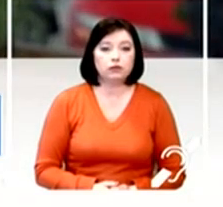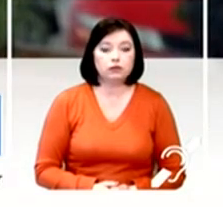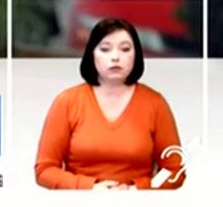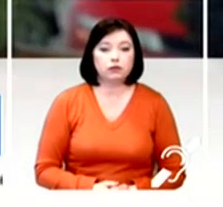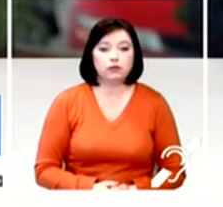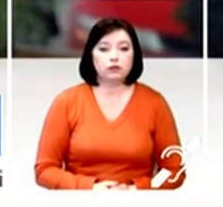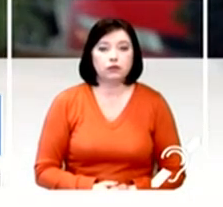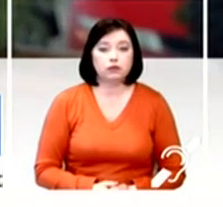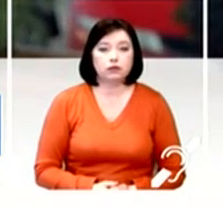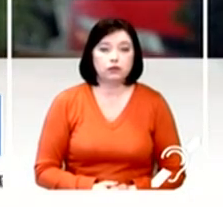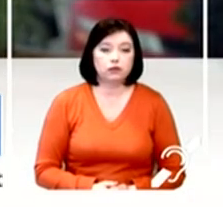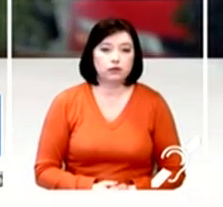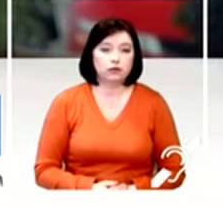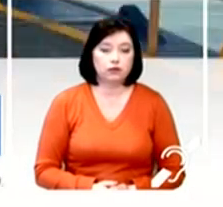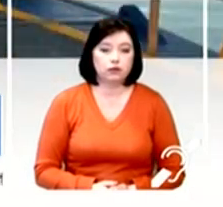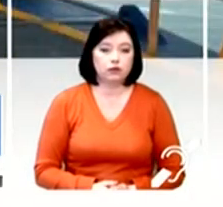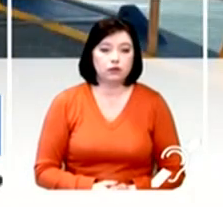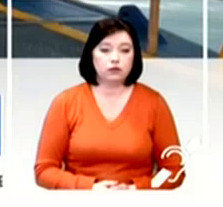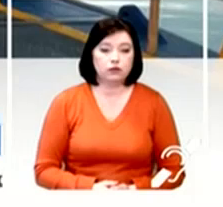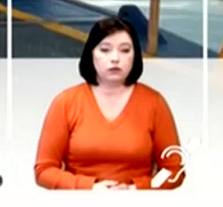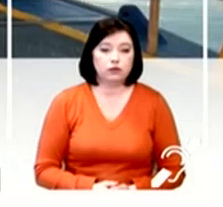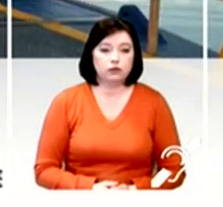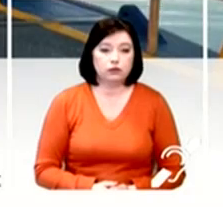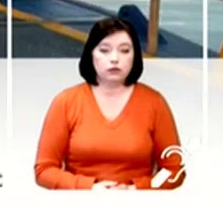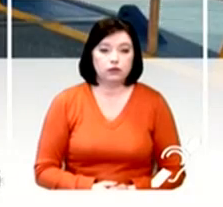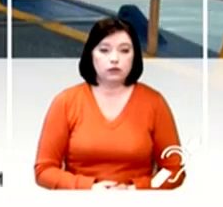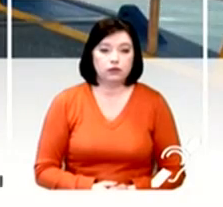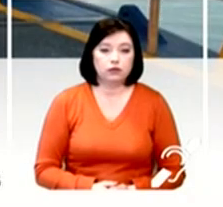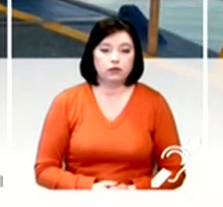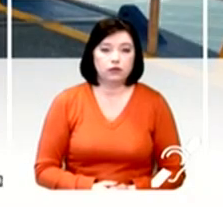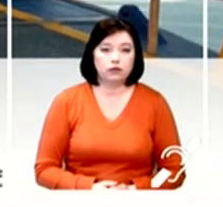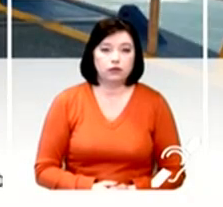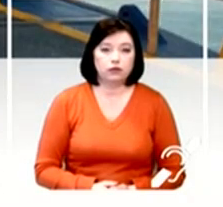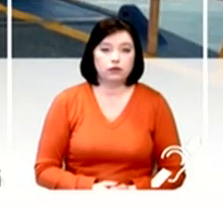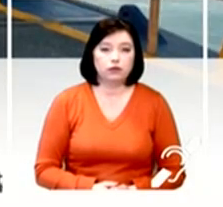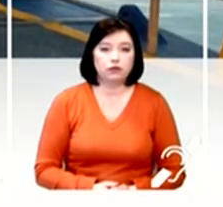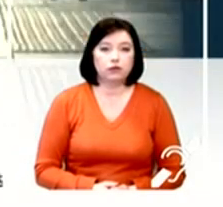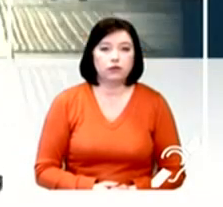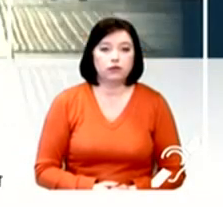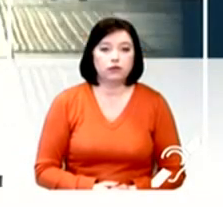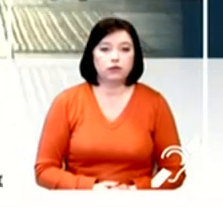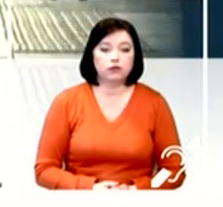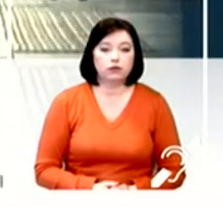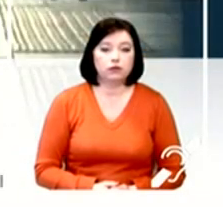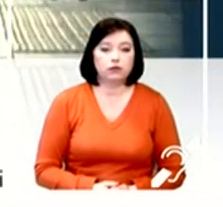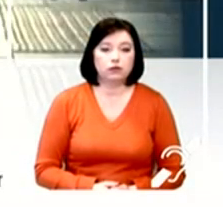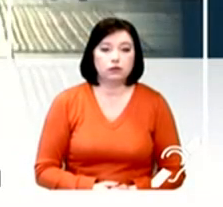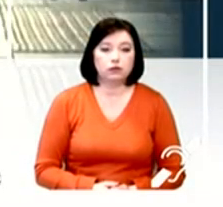εφοπλιστές, βιομήχανους, τραπεζίτες, για τους μονοπωλιακούς ομίλους και από την άλλη για τους εργαζόμενους σε όλους τους